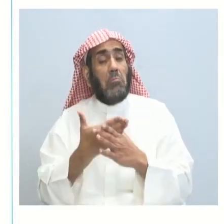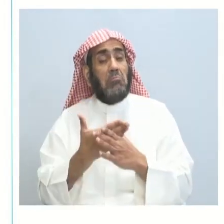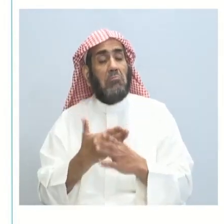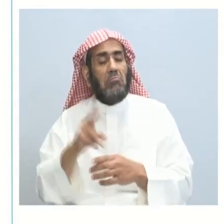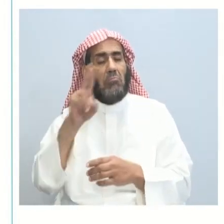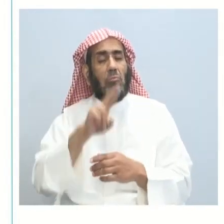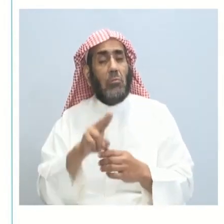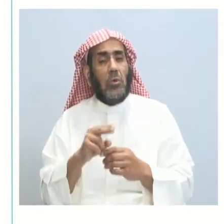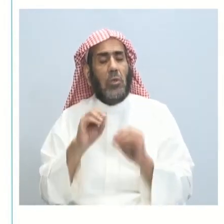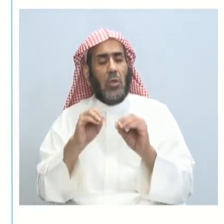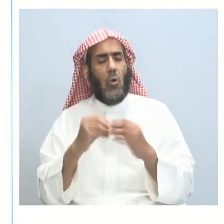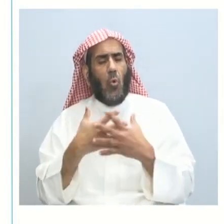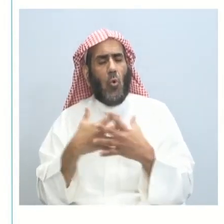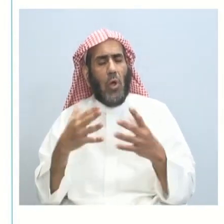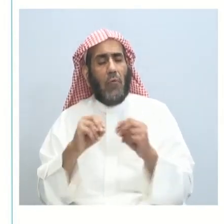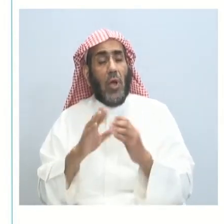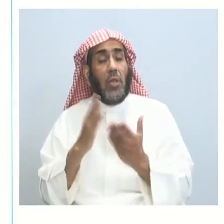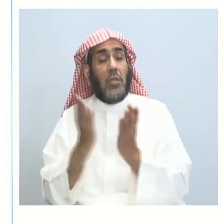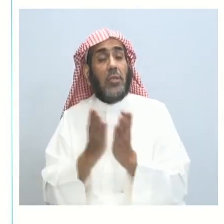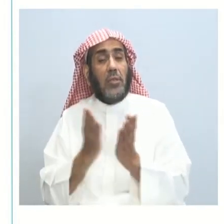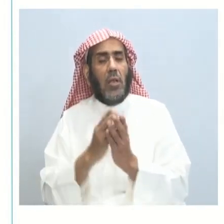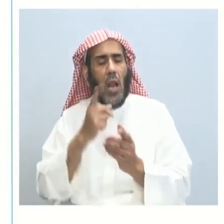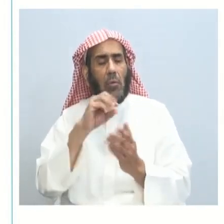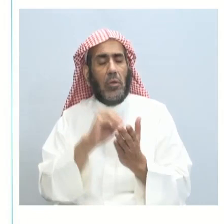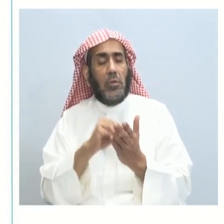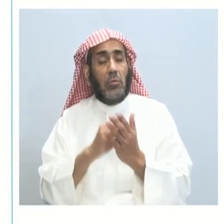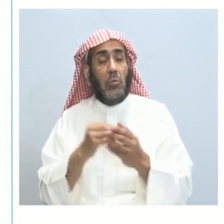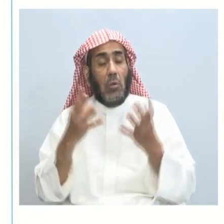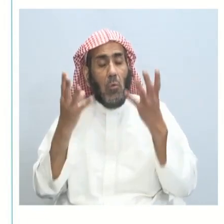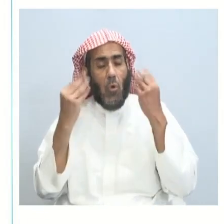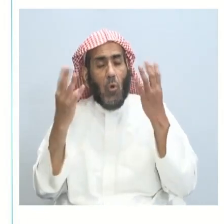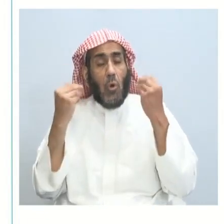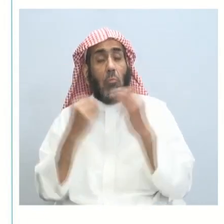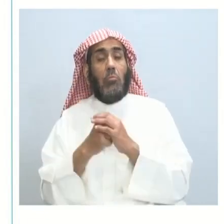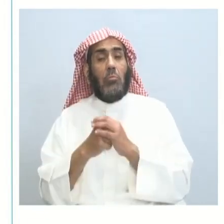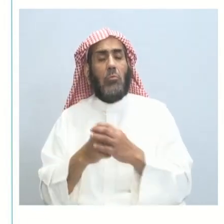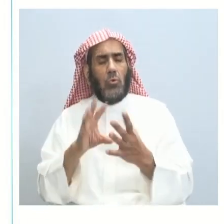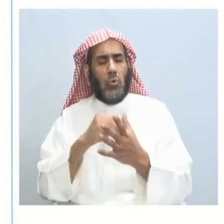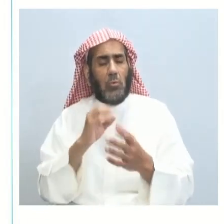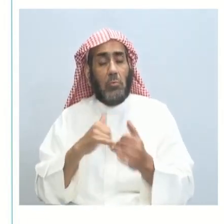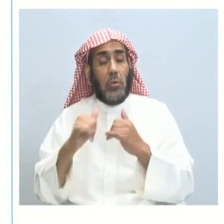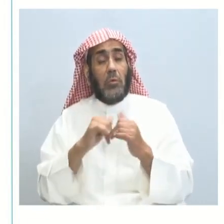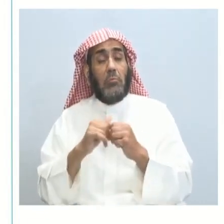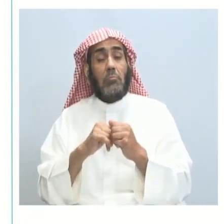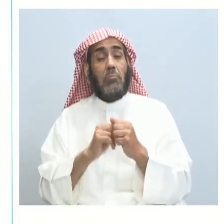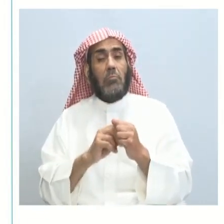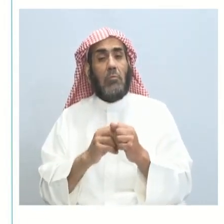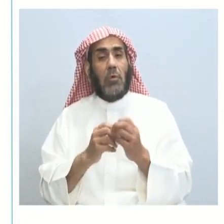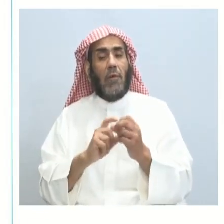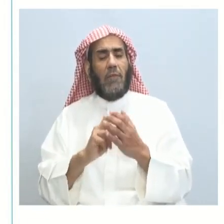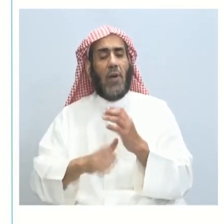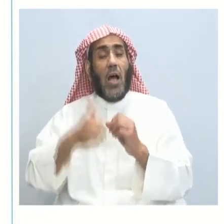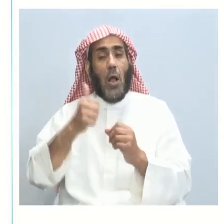مهمه تحدثنا كثيرا في هذا الدرس لابد ان تكون المعلومات تجمع بطريقه